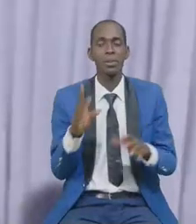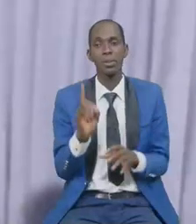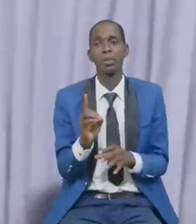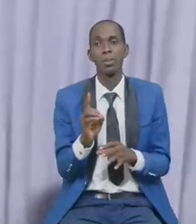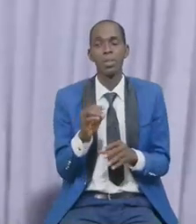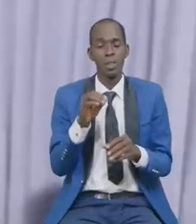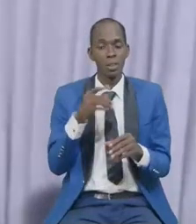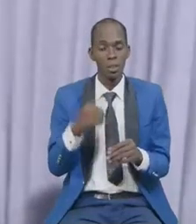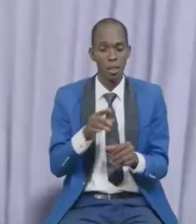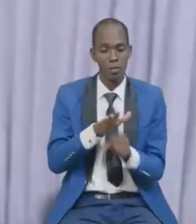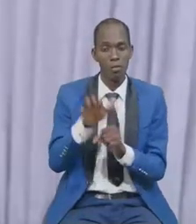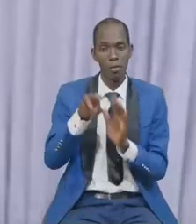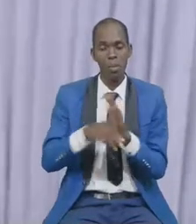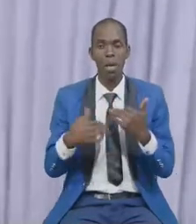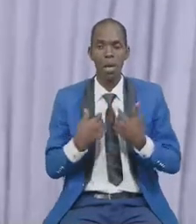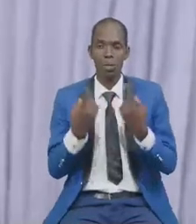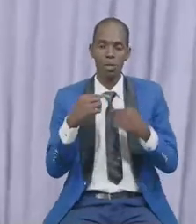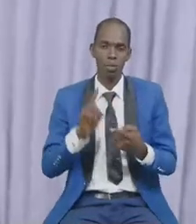L'accomplissement est venu pour ta vie aujourd'hui.